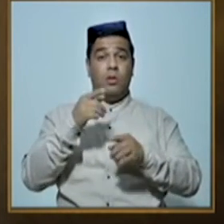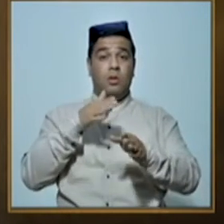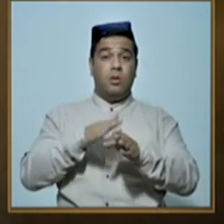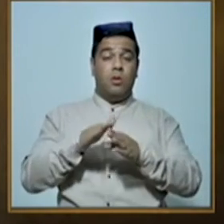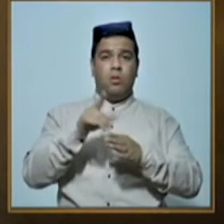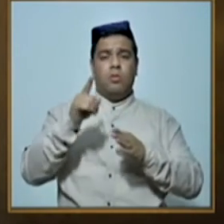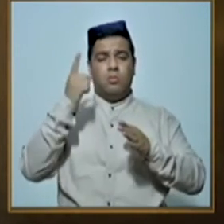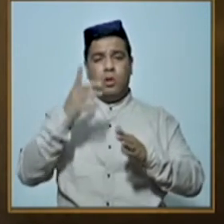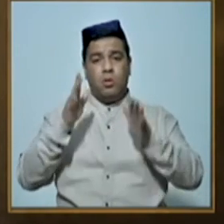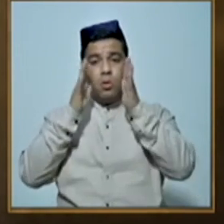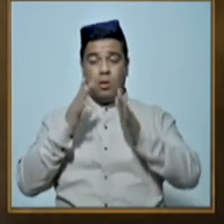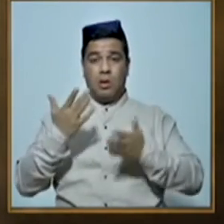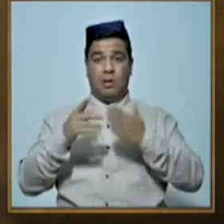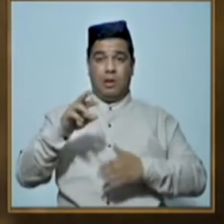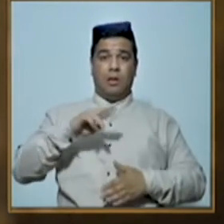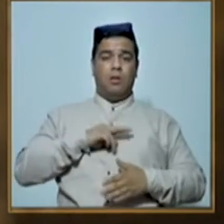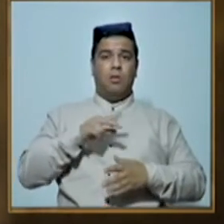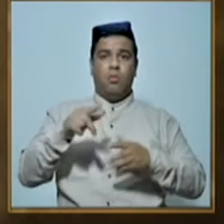nima beradi?